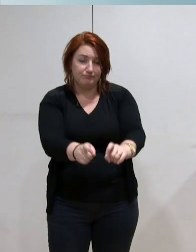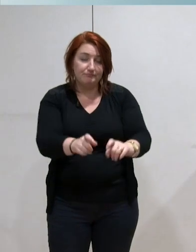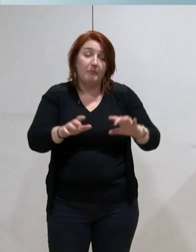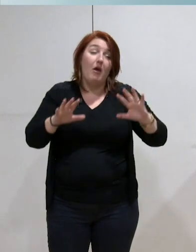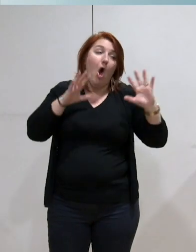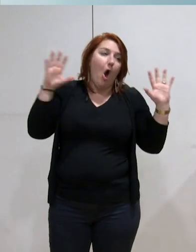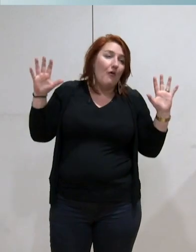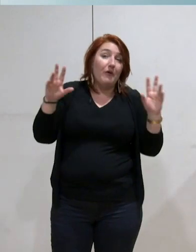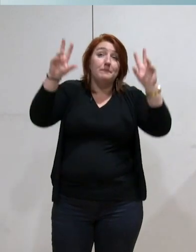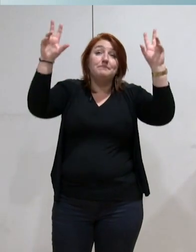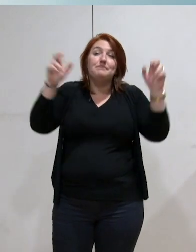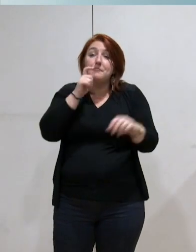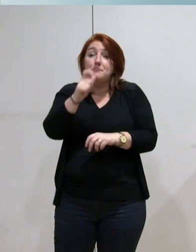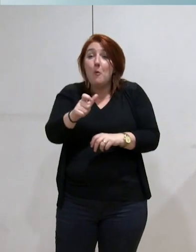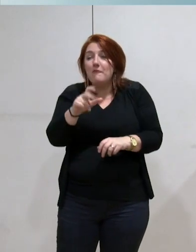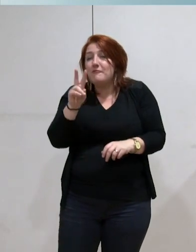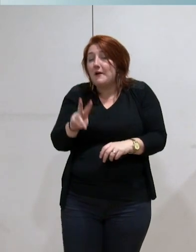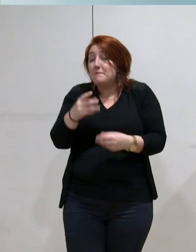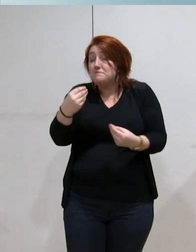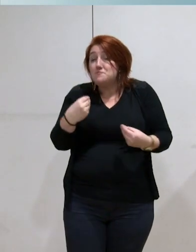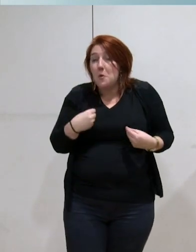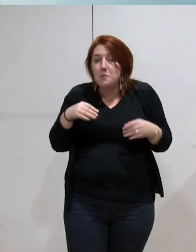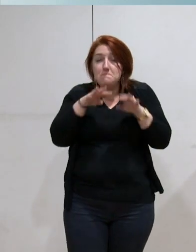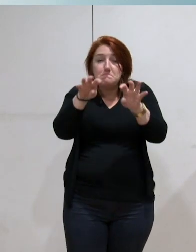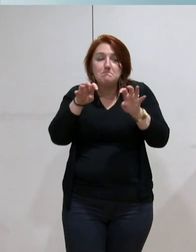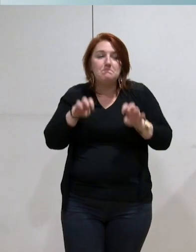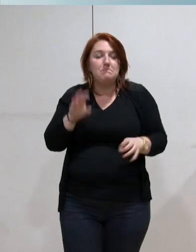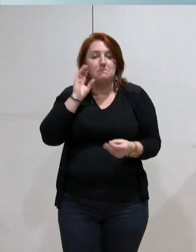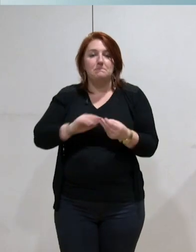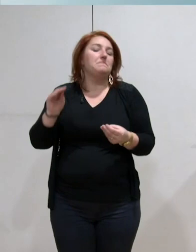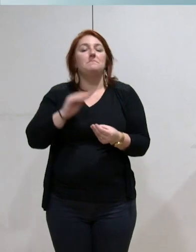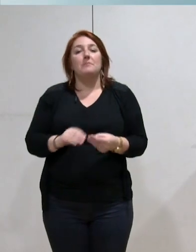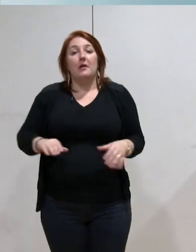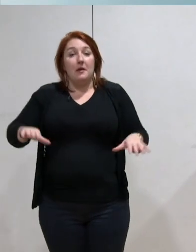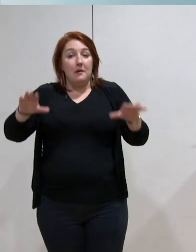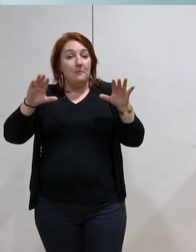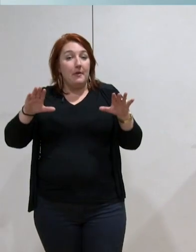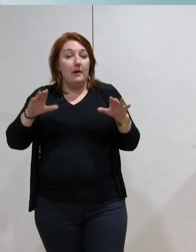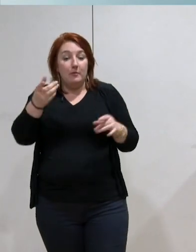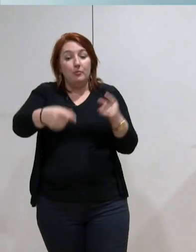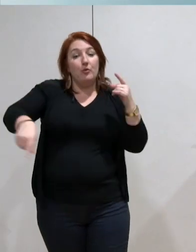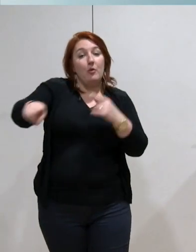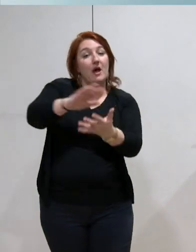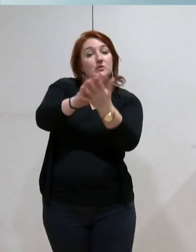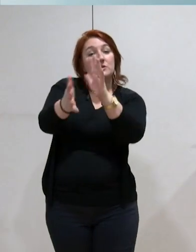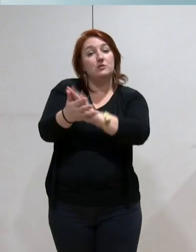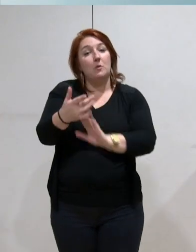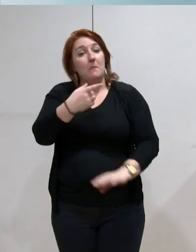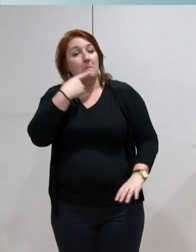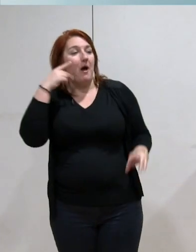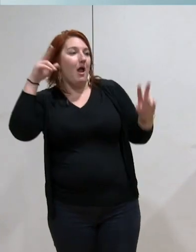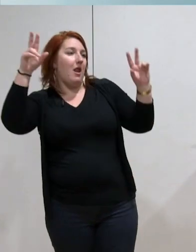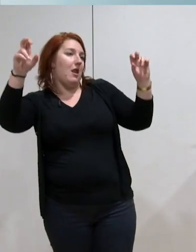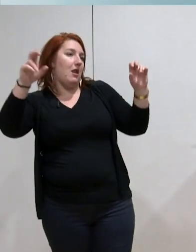ça c'est c'est un grand mystère pour moi toujours et et par contre dans sa version associative eux il parle plutôt d'un dialogue de